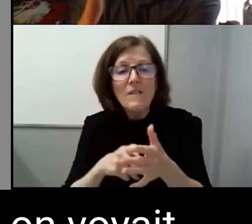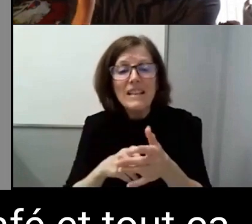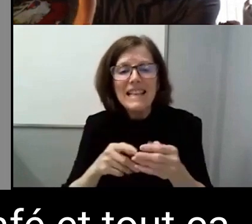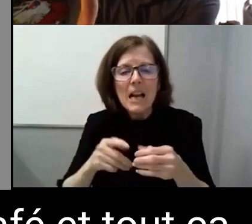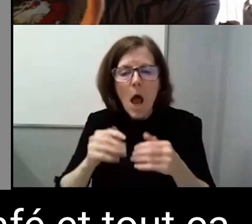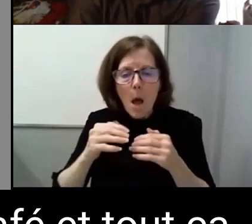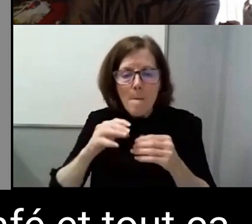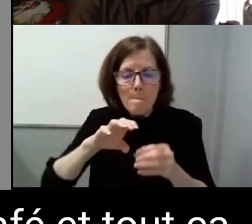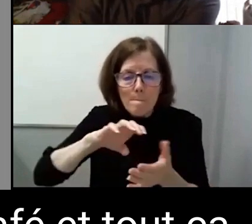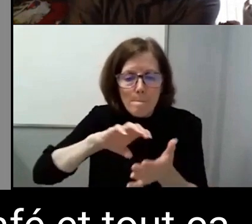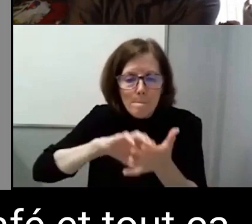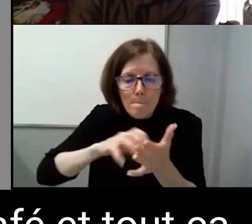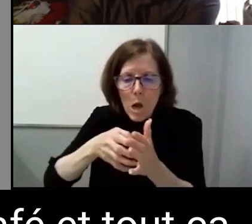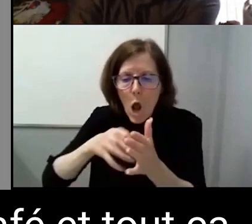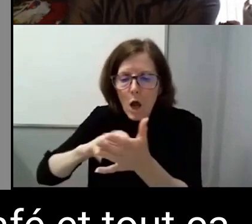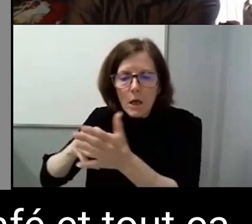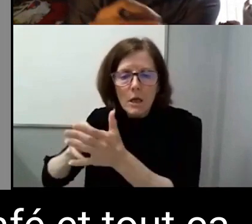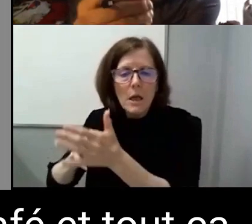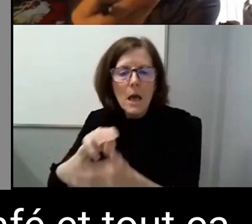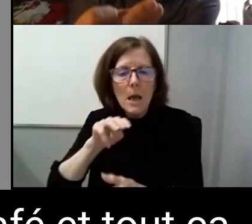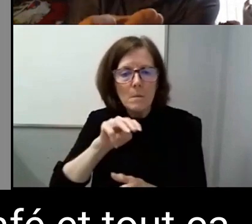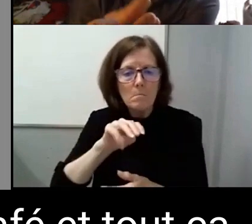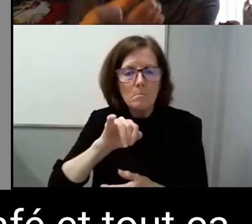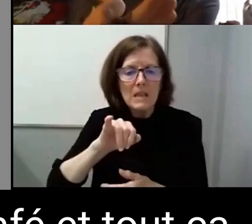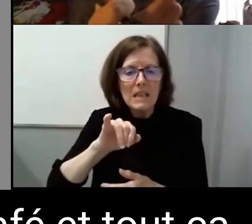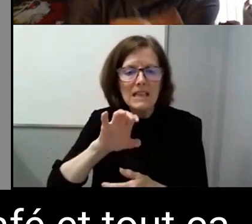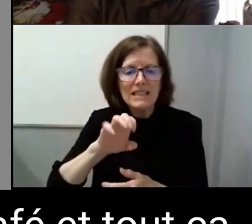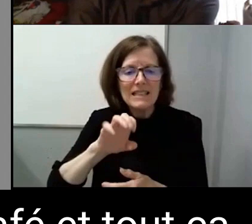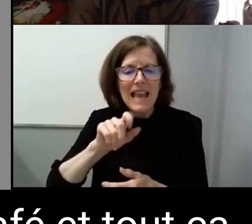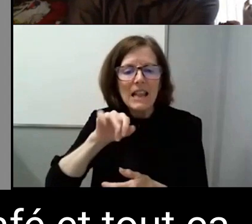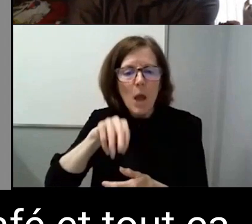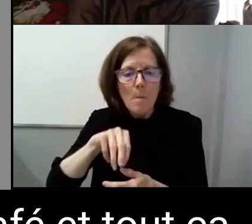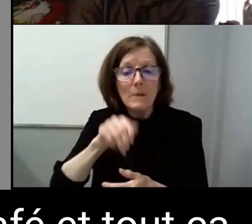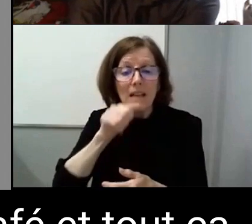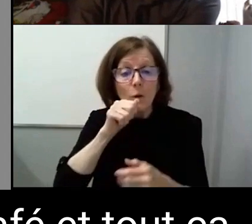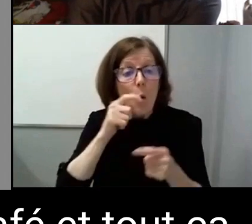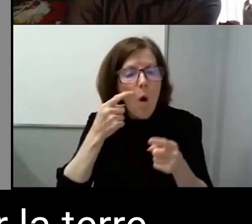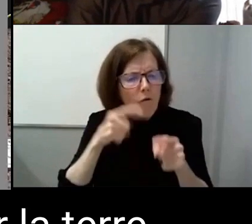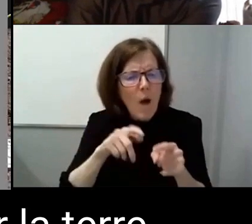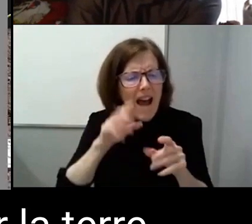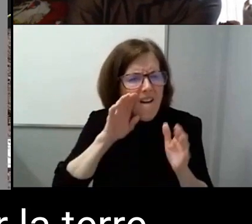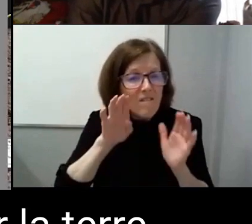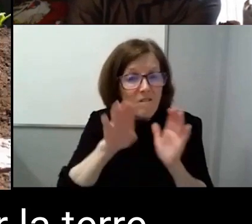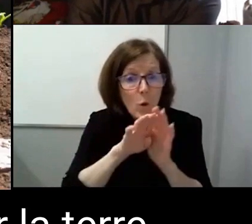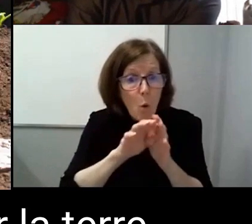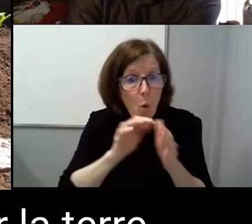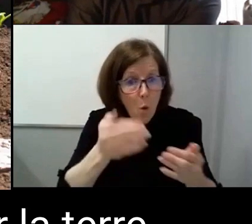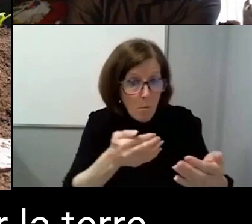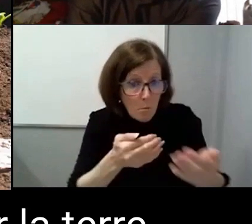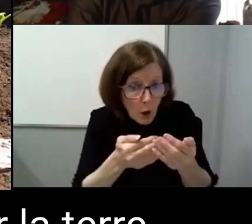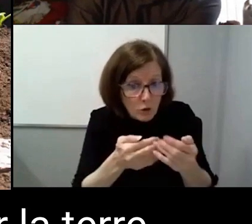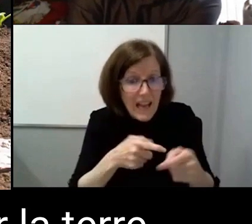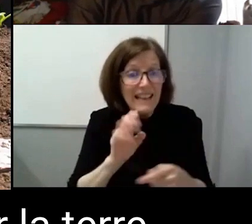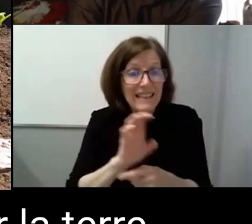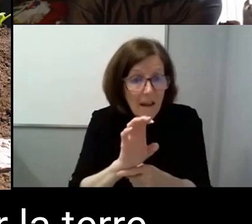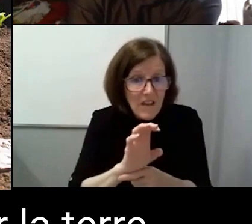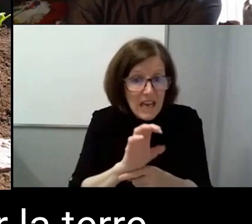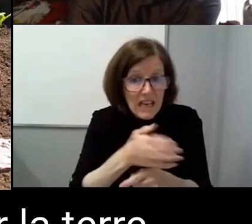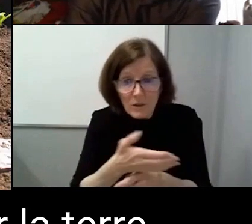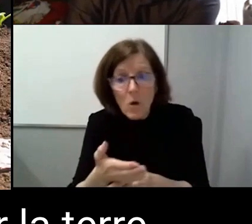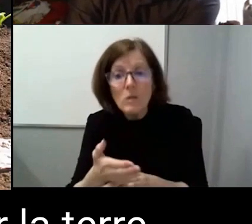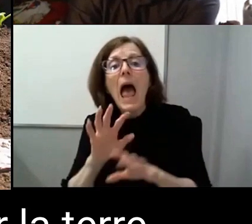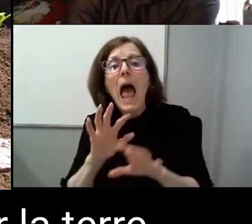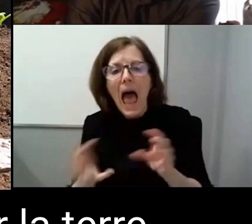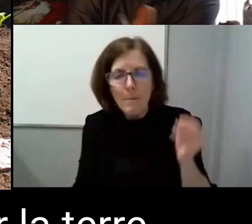voyait tout à l'heure dans la photo proche là, avec le café, tout ça. Puis, par la suite, on est venu recouvrir